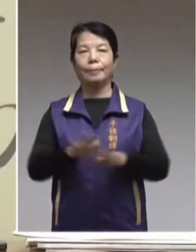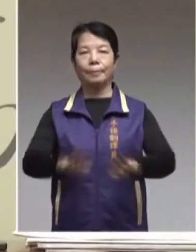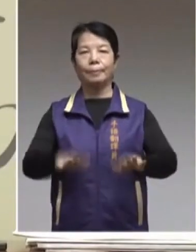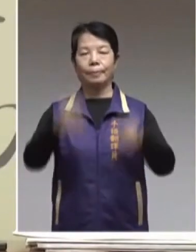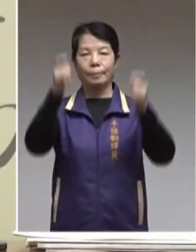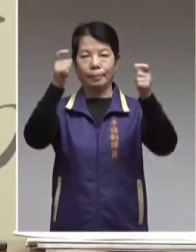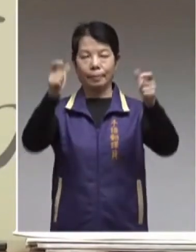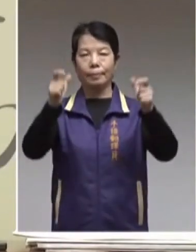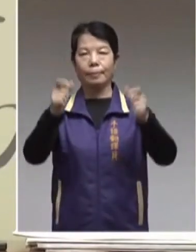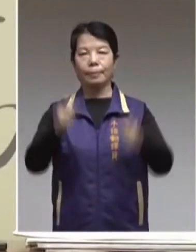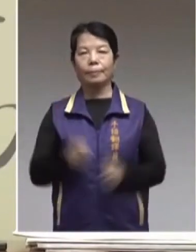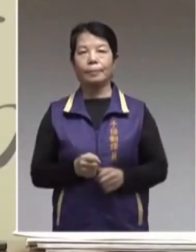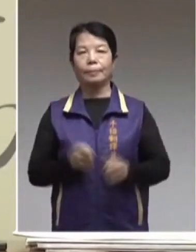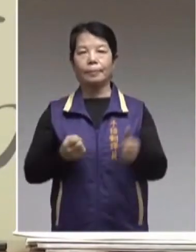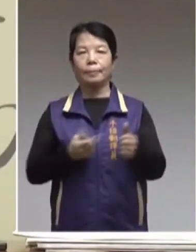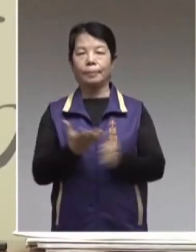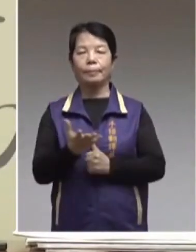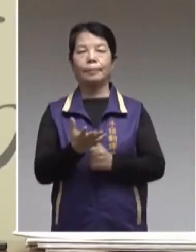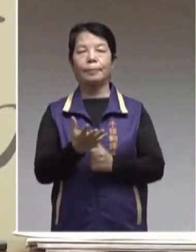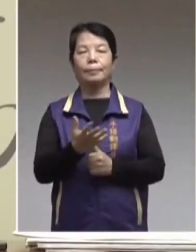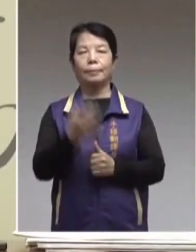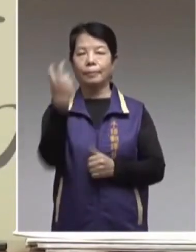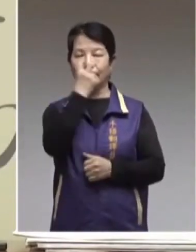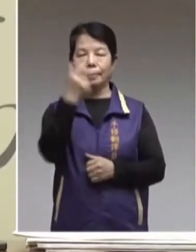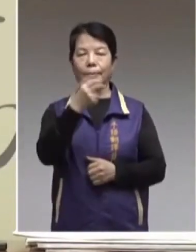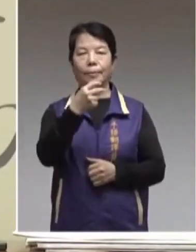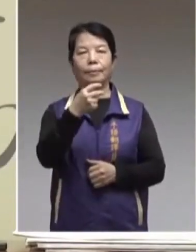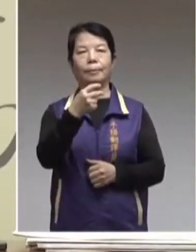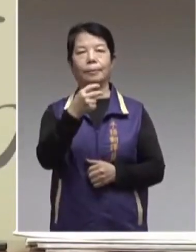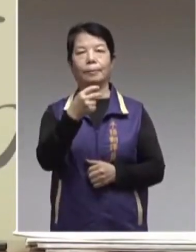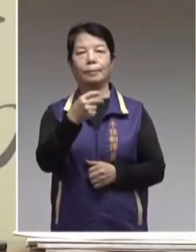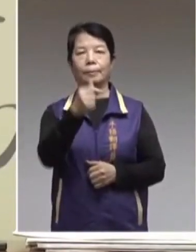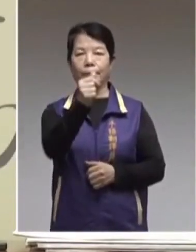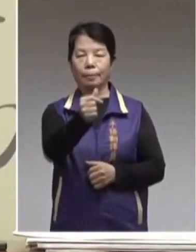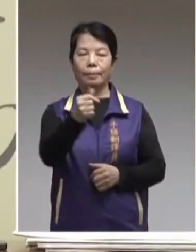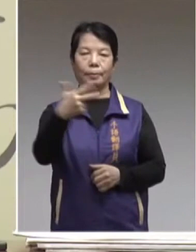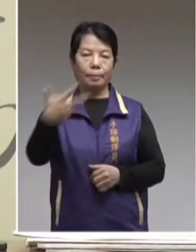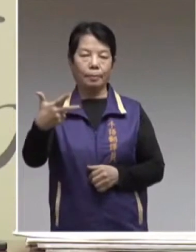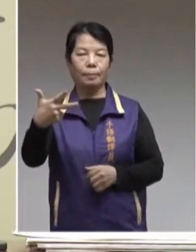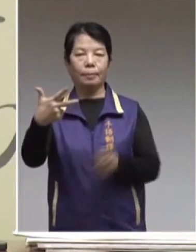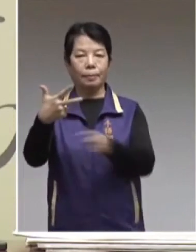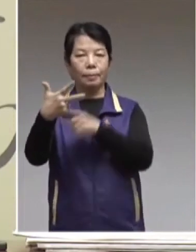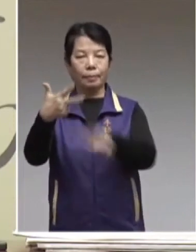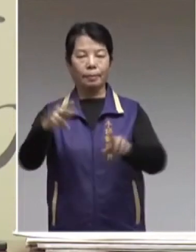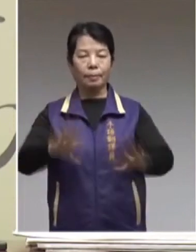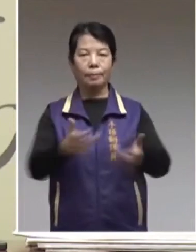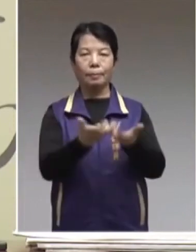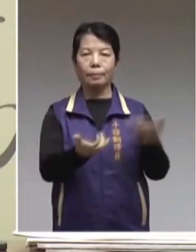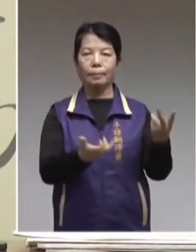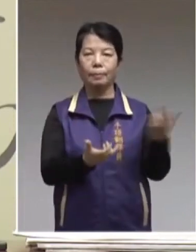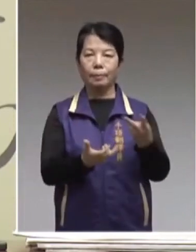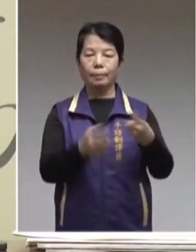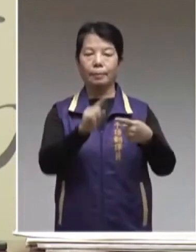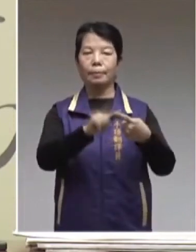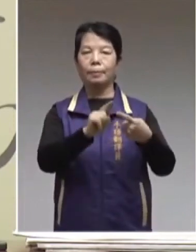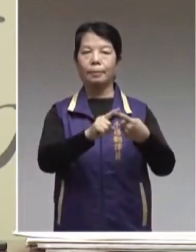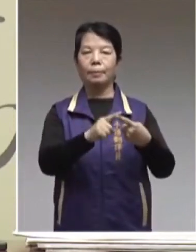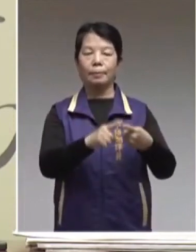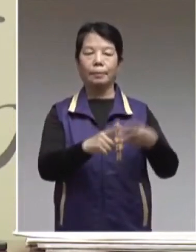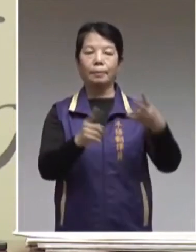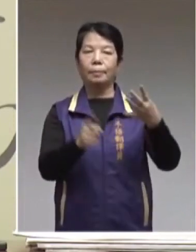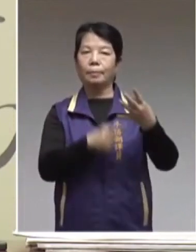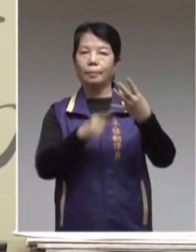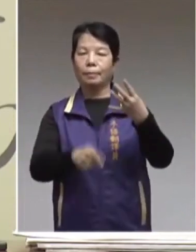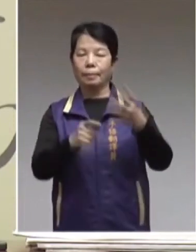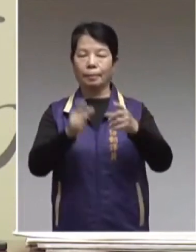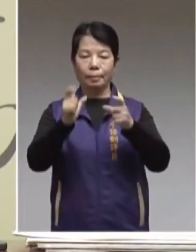今天高雄有7个确诊的个案，那分成2个部分，4个是我们高雄港